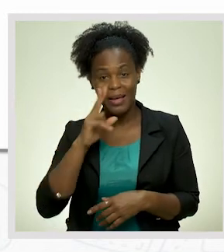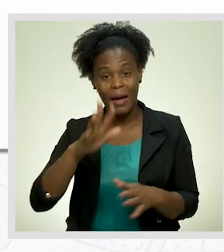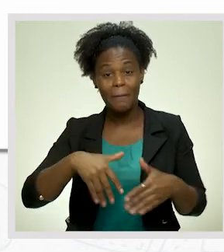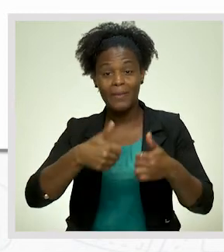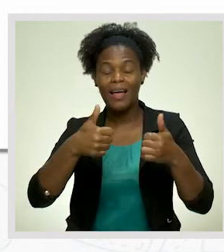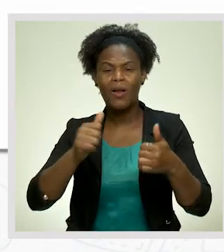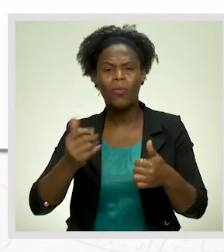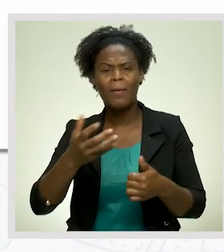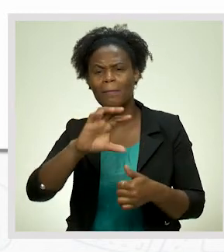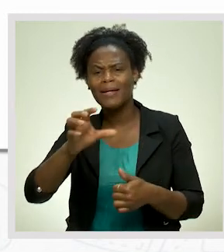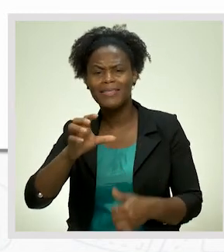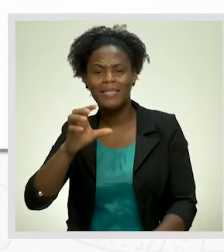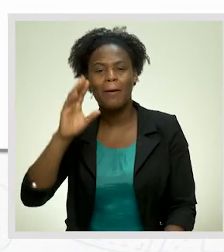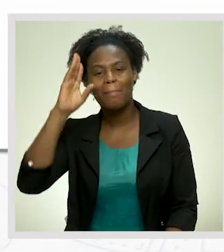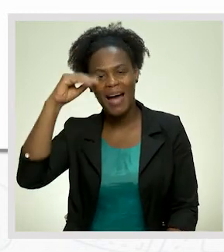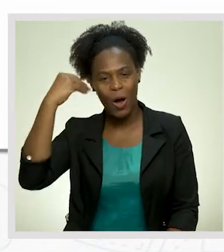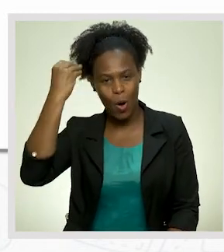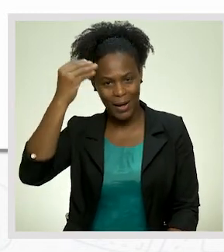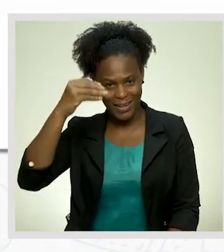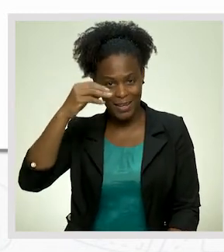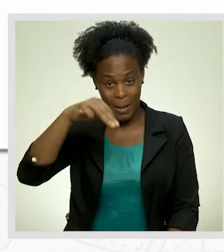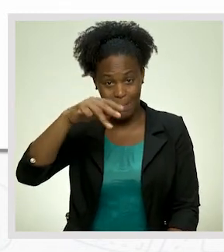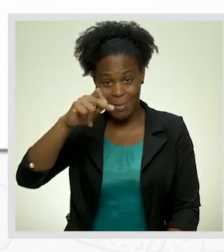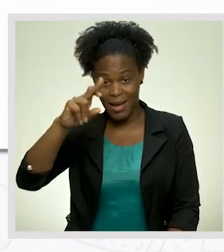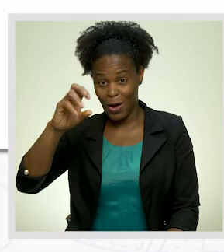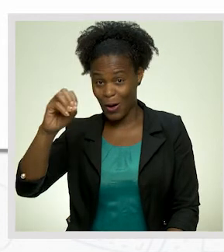pays? Maroc, super.